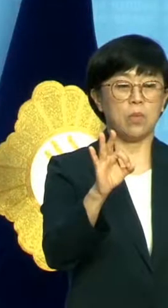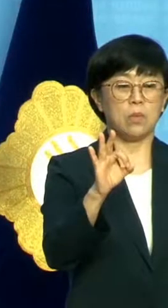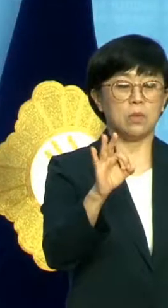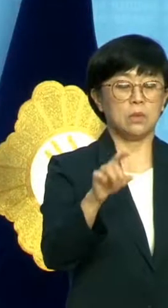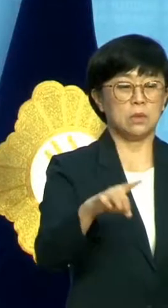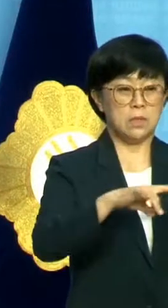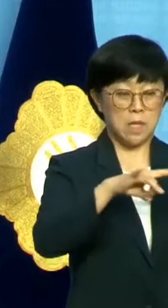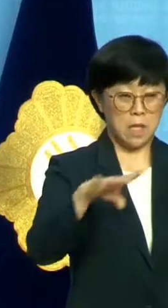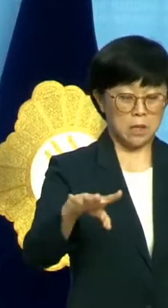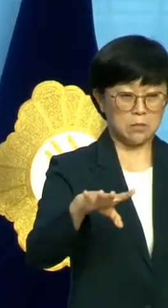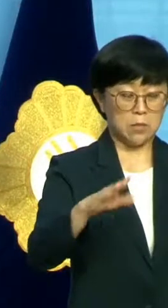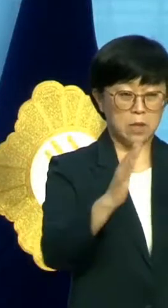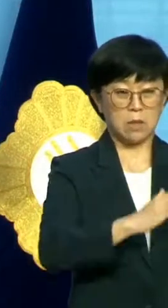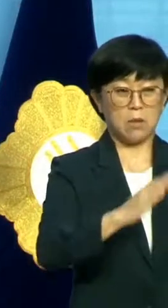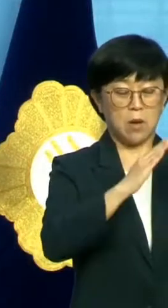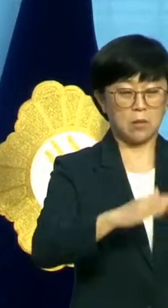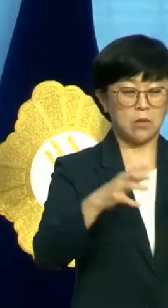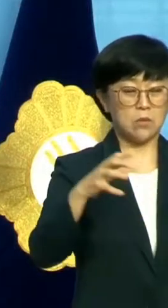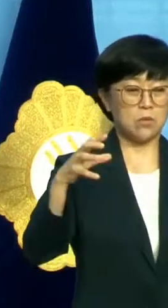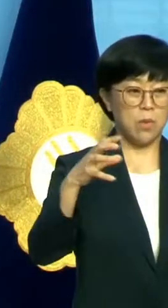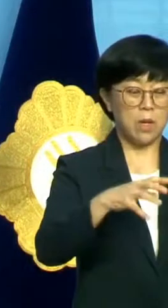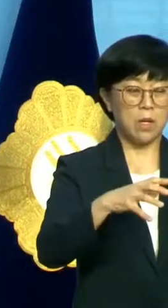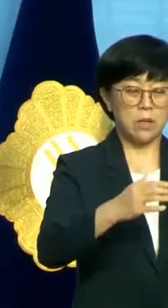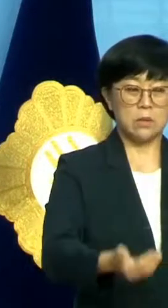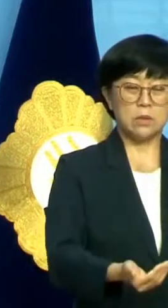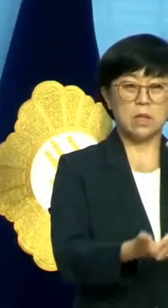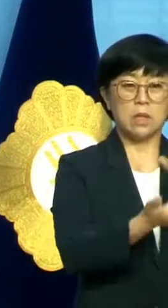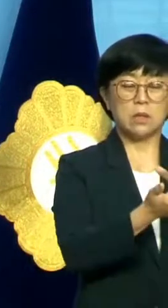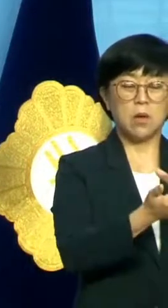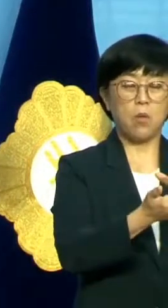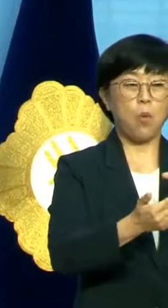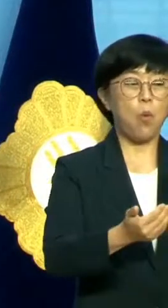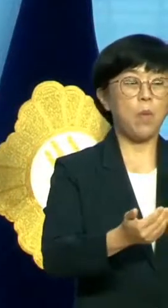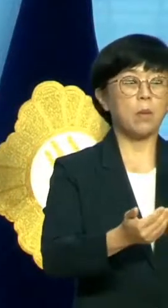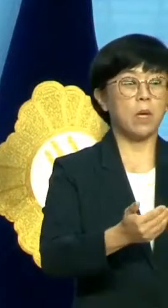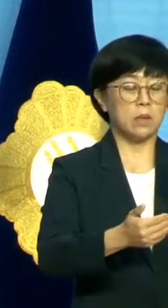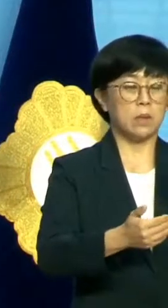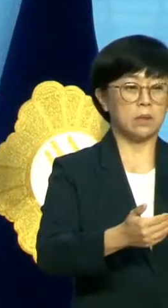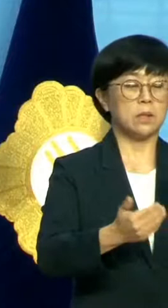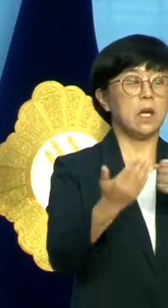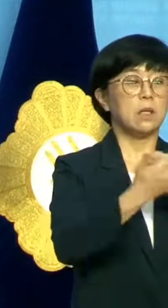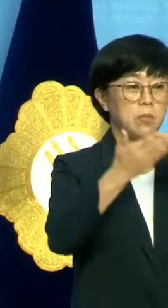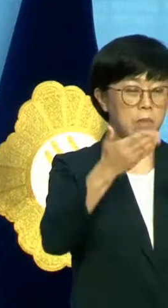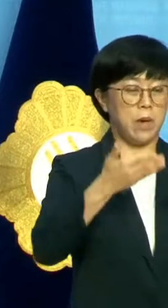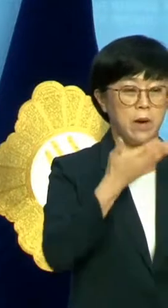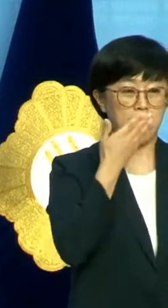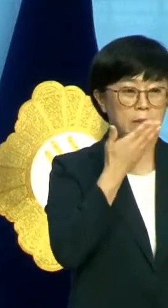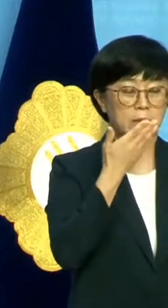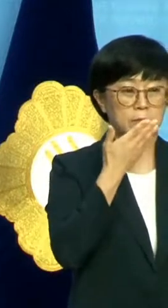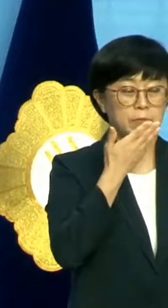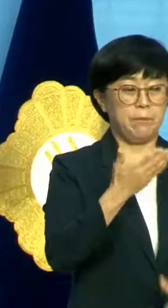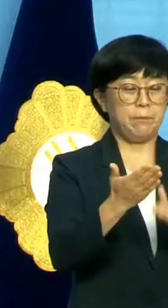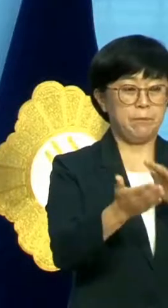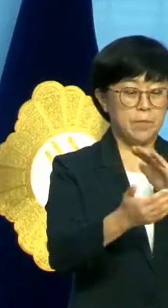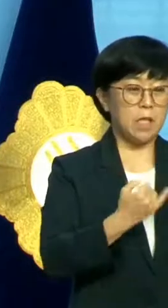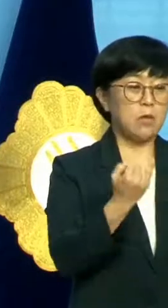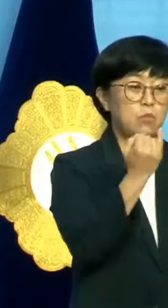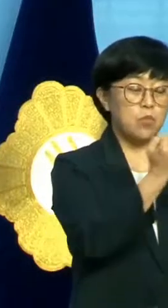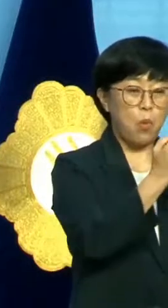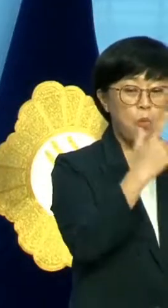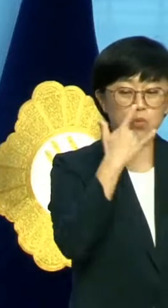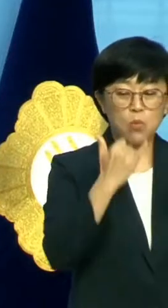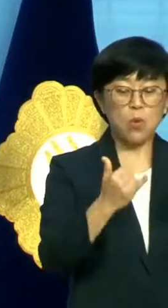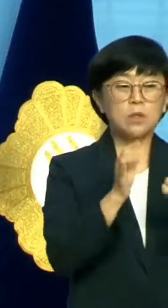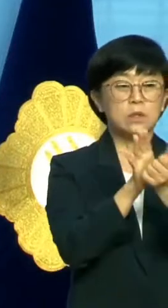과세기간의 종합소득금액 에서 최대 500만원까지 공제 하도록 하는 예비 부부와 또 그 부모를